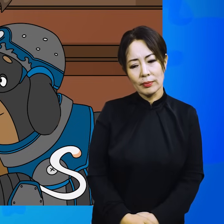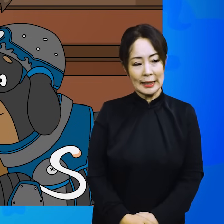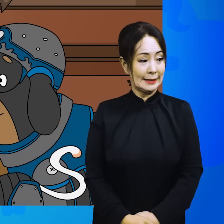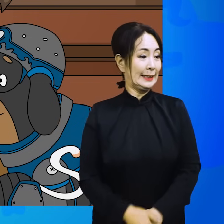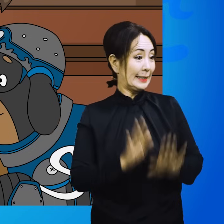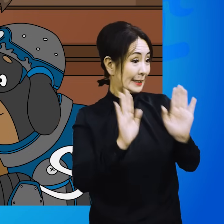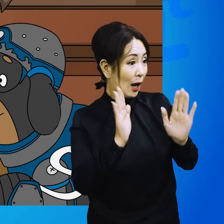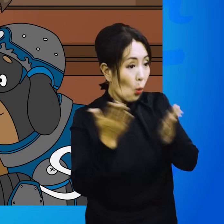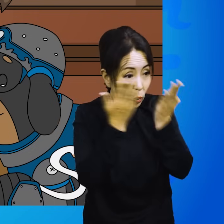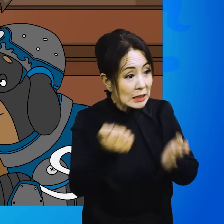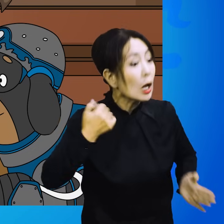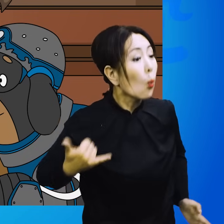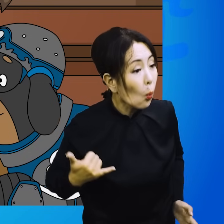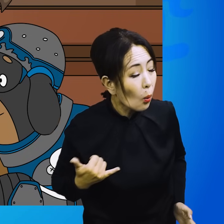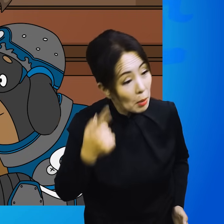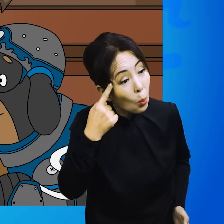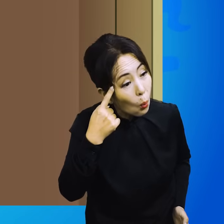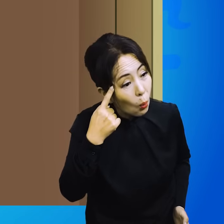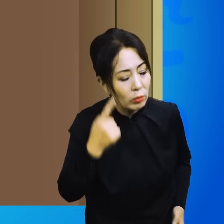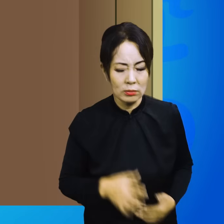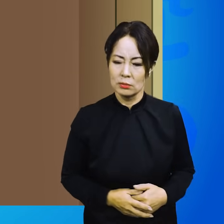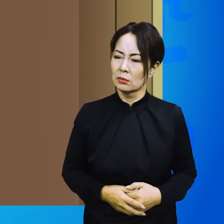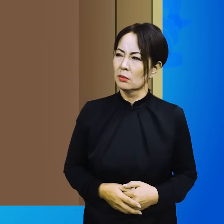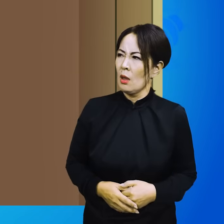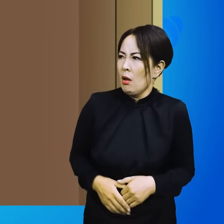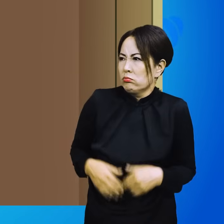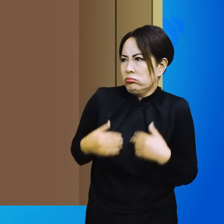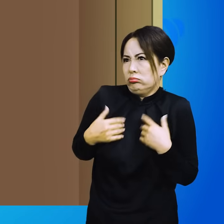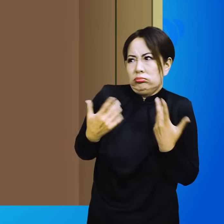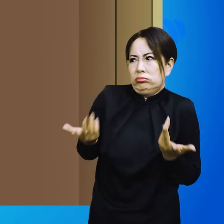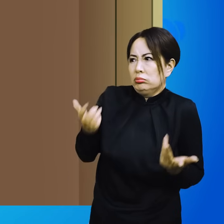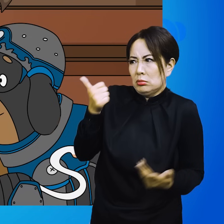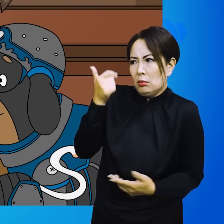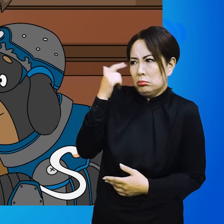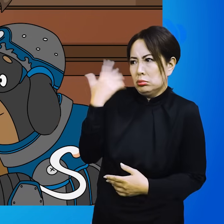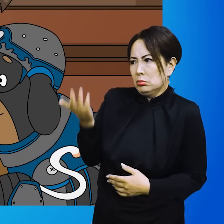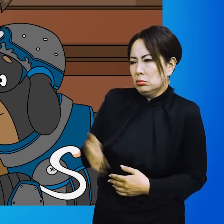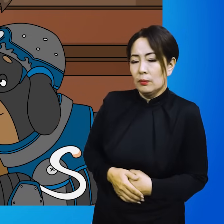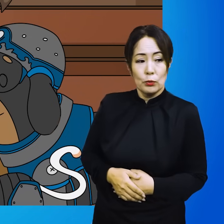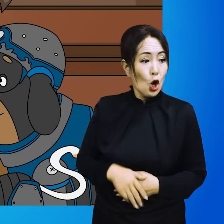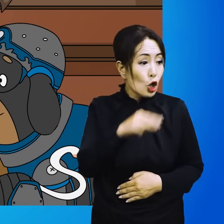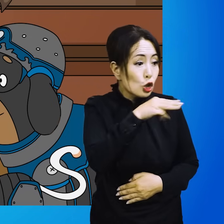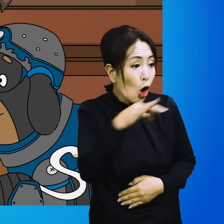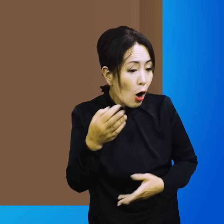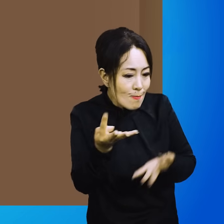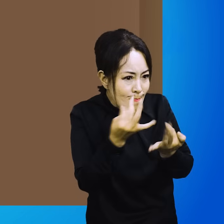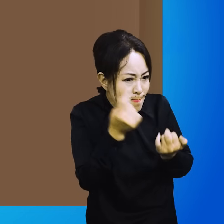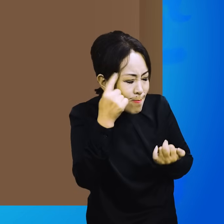За, уншиж мэдхүү. Сайн мэдхгүй. Та бодож чадах